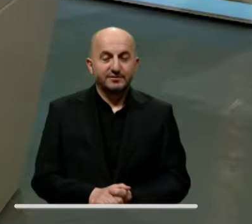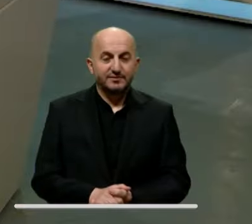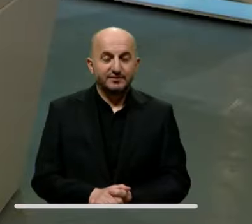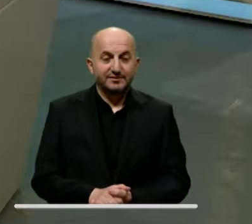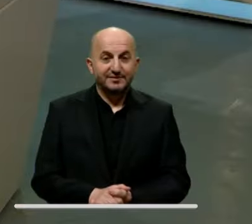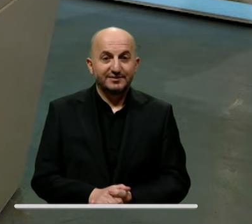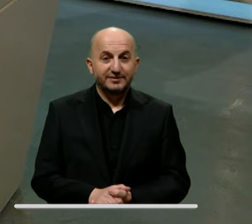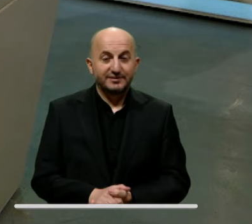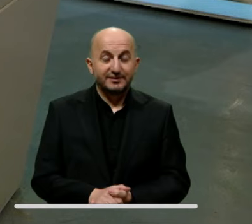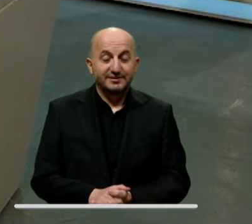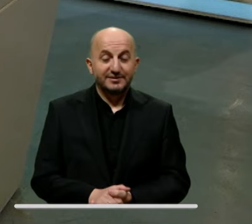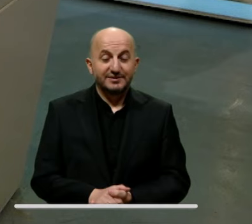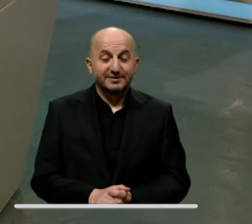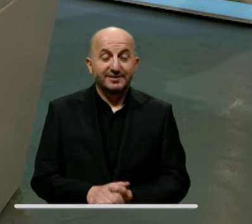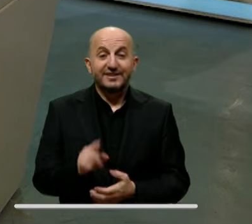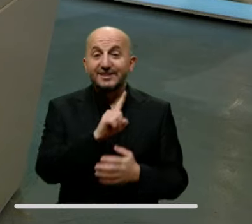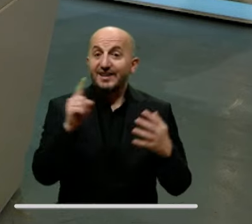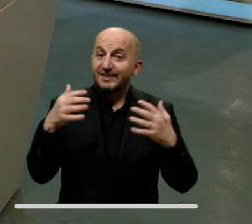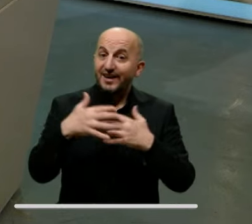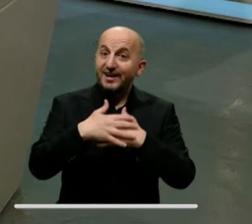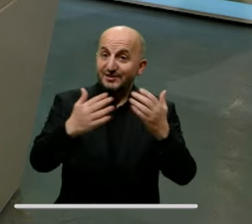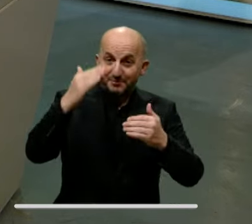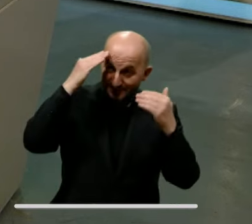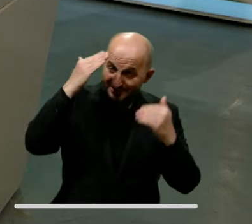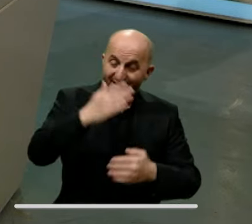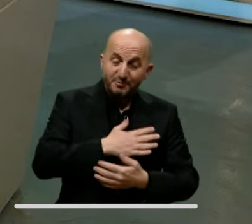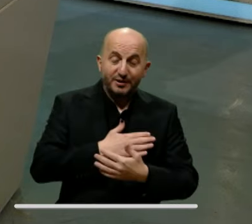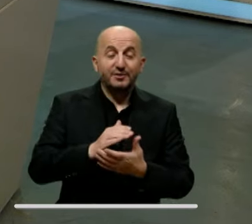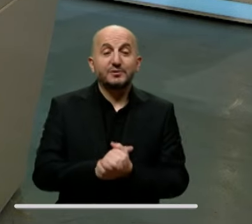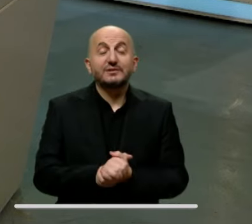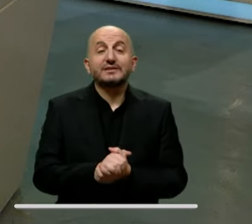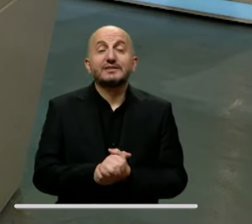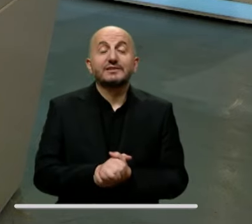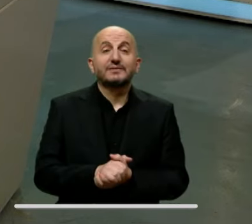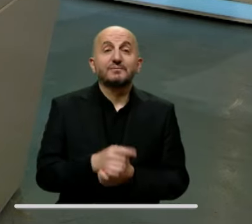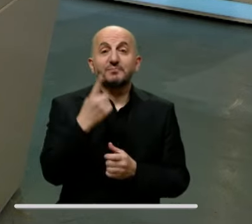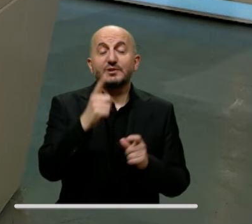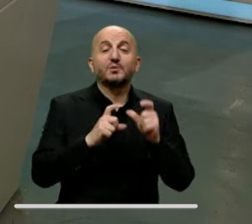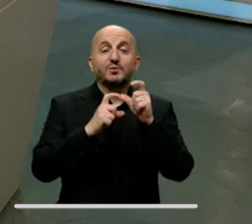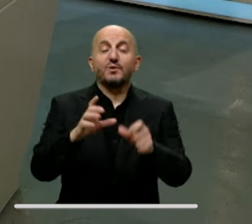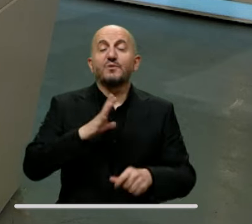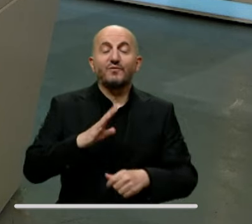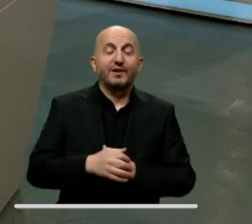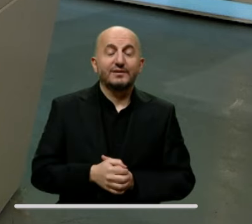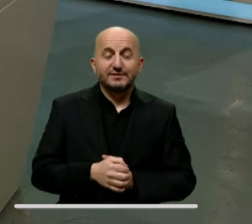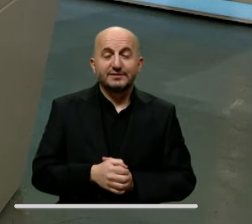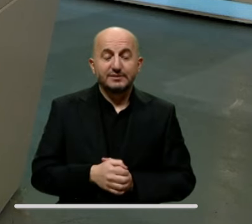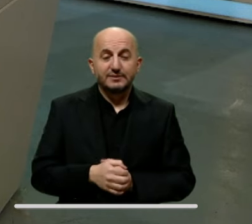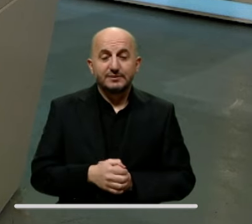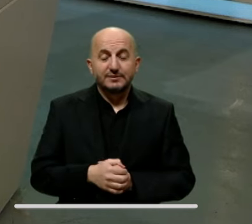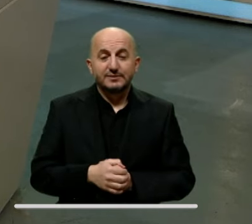akşamlar peki hayırlı akşamlar Selamünaleyküm Ve aleykümselam Allah olsun size bir sorum var hocam